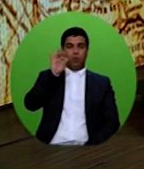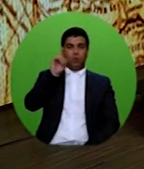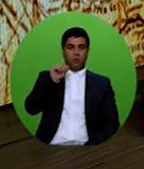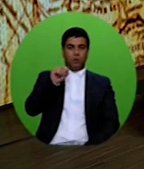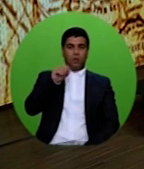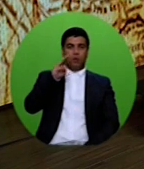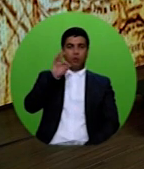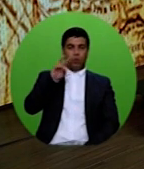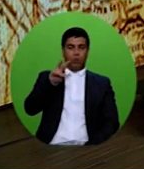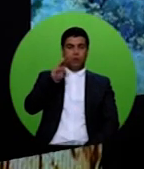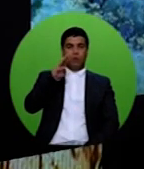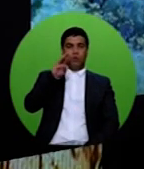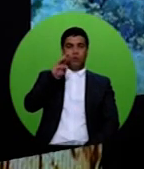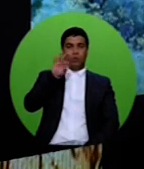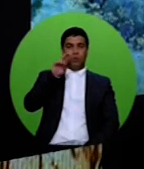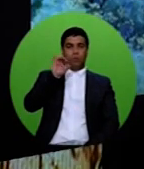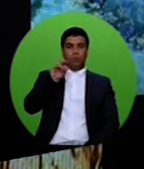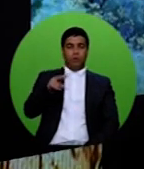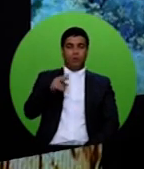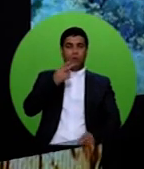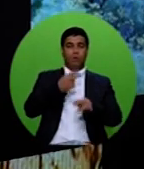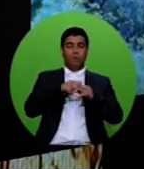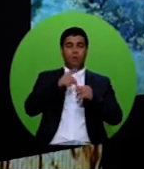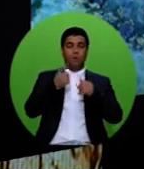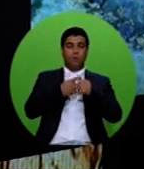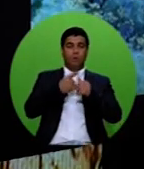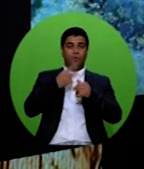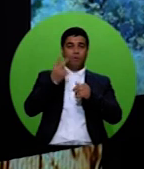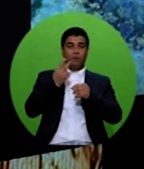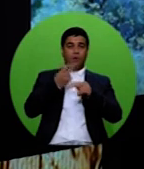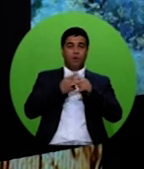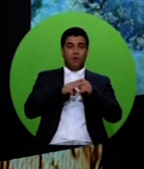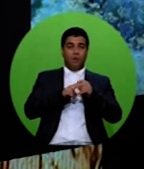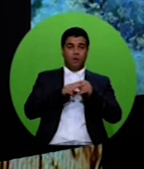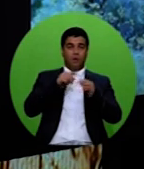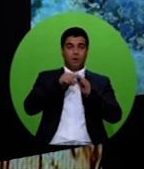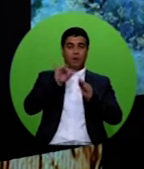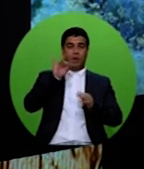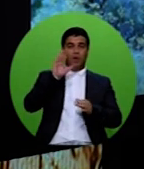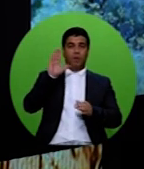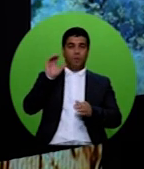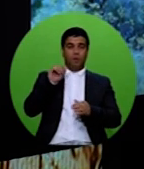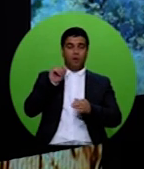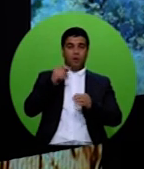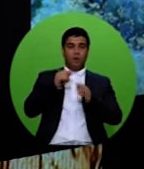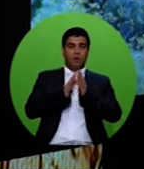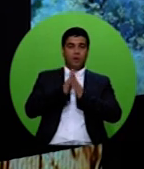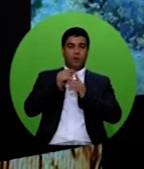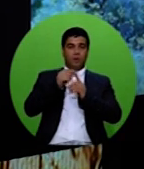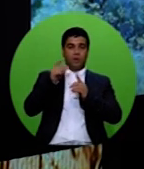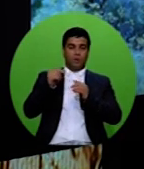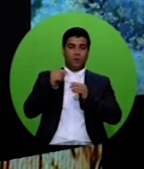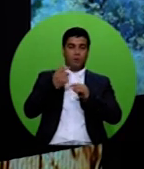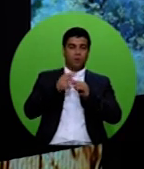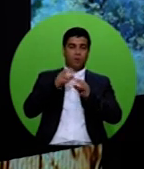тал и тополь. Тал, ребят, второе название тала, вы все знаете, это ива, да, которая растет в основном